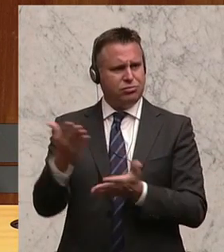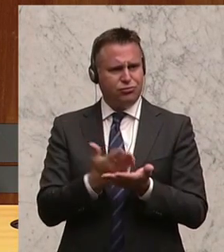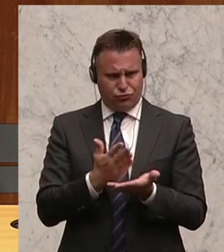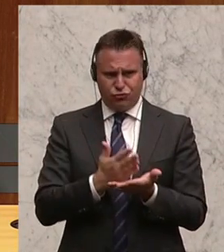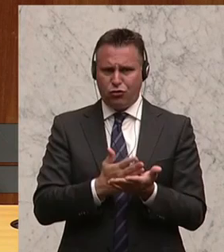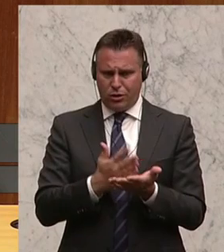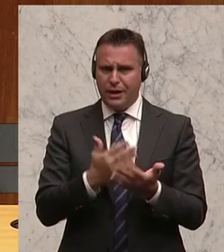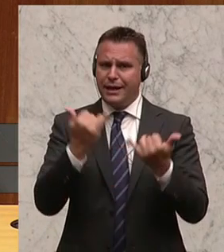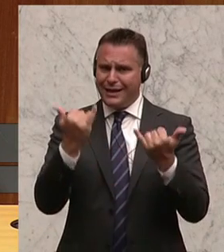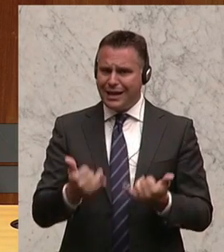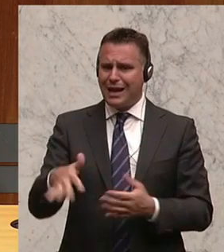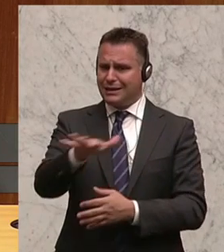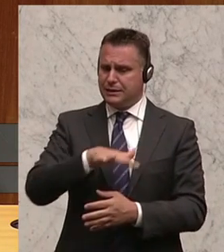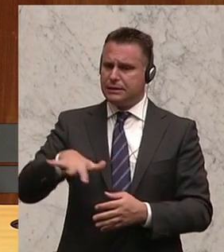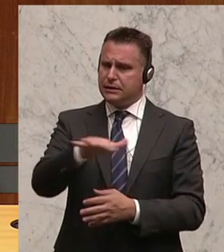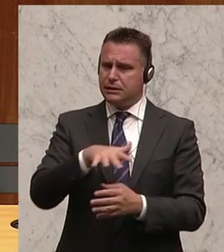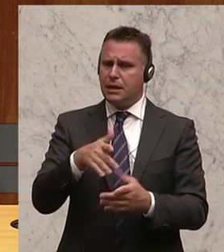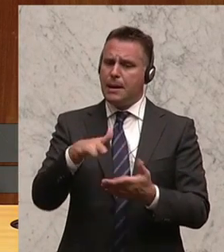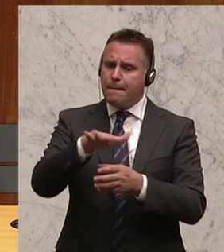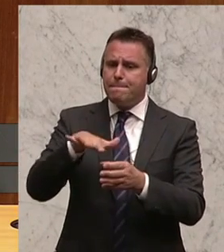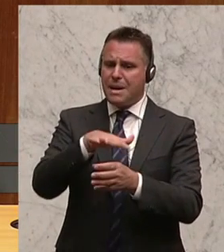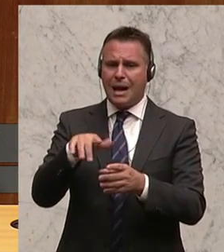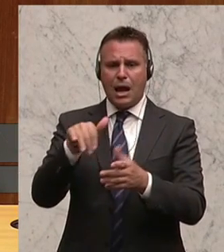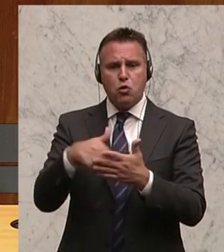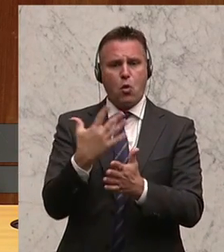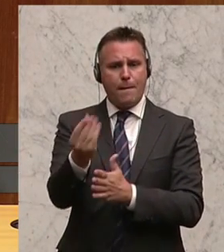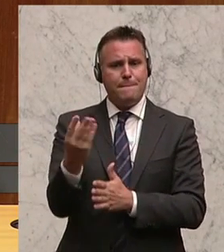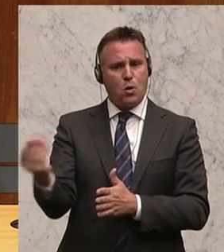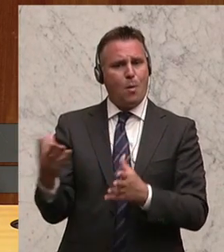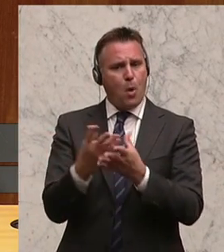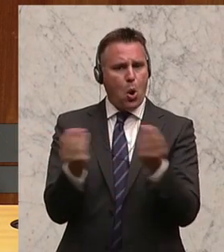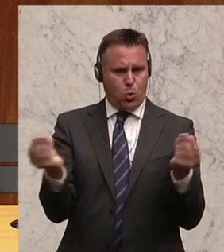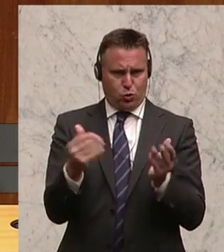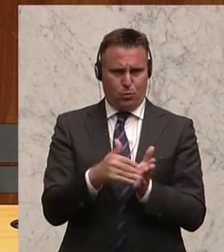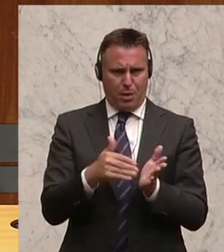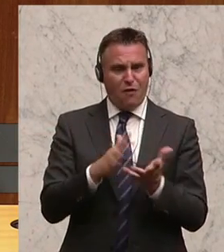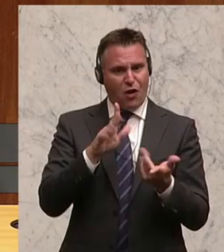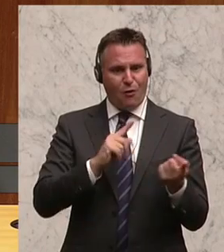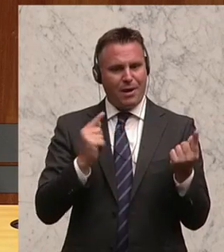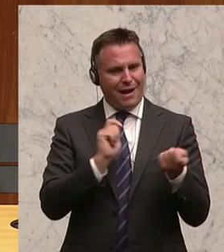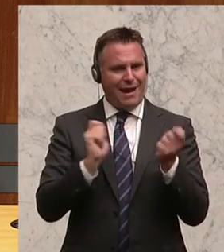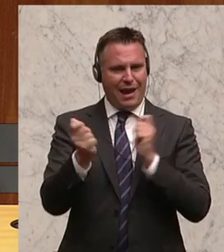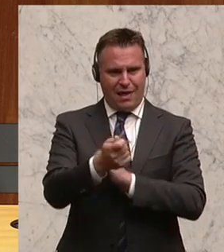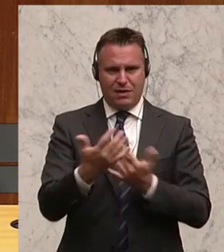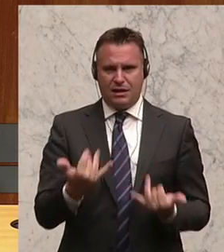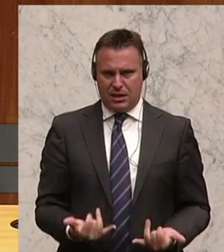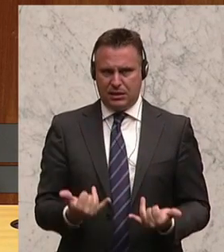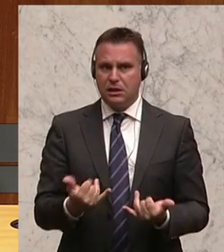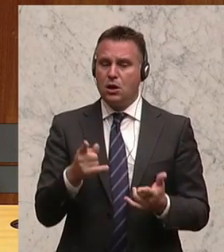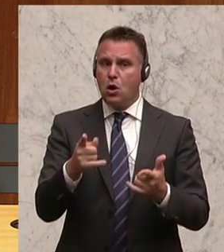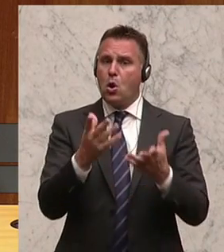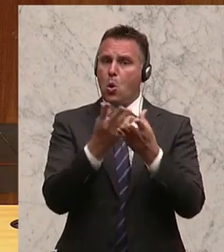Herausforderungen an die Gesundheits- und Krankenpflege in Teilbereichen Lösungen zugeführt. Lösungen, die helfen